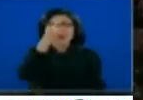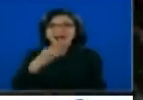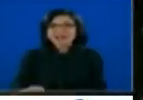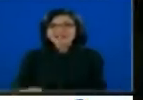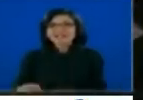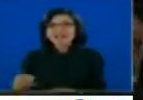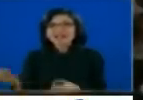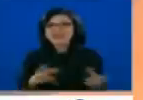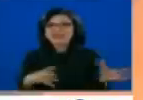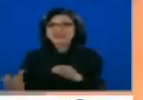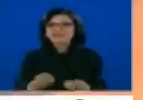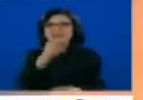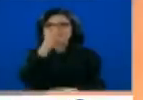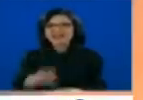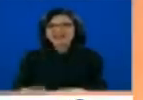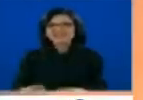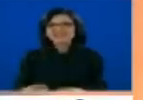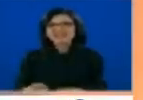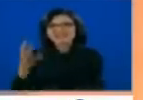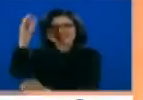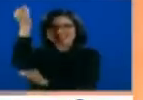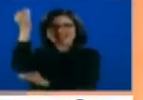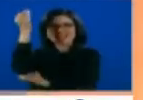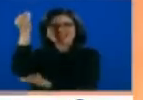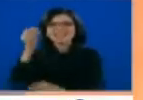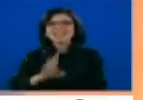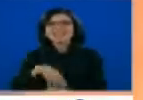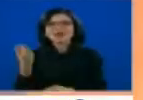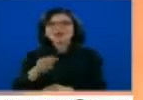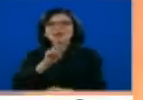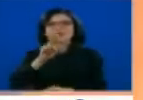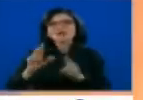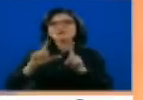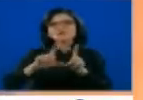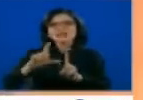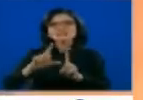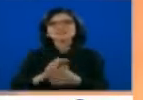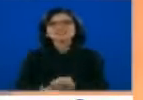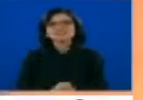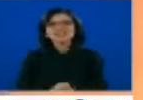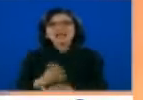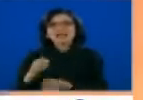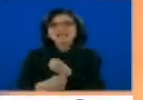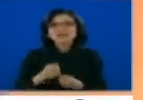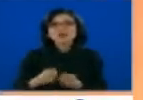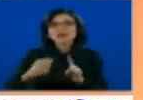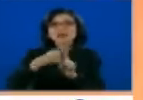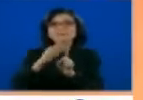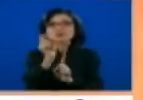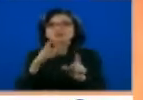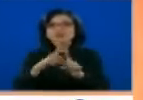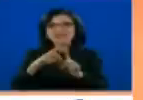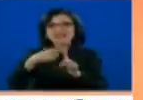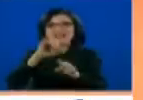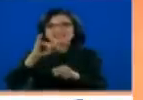debat final Pilkada DKI Jakarta 2017 yang diselenggarakan oleh KPUD DKI